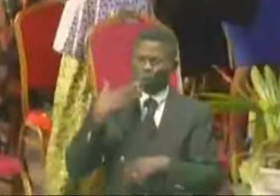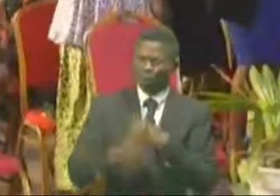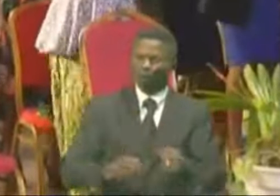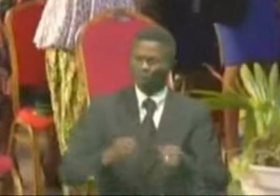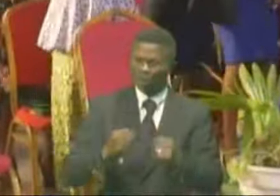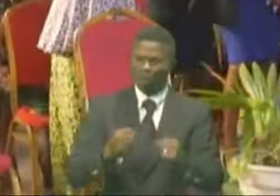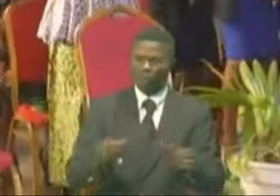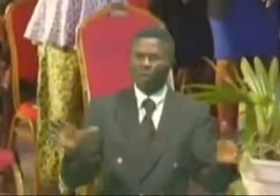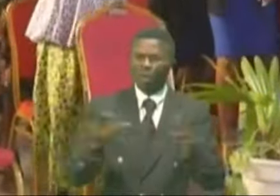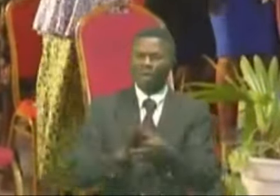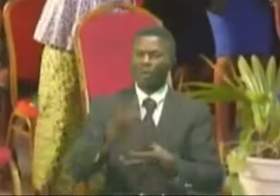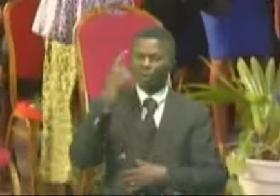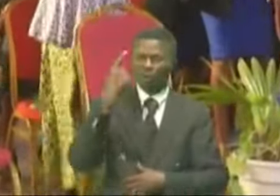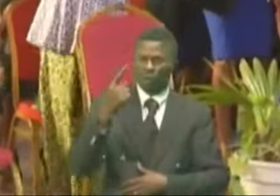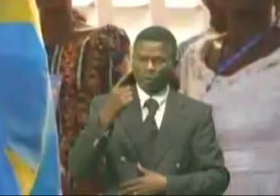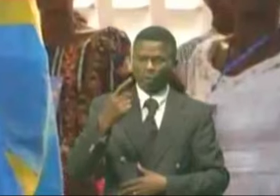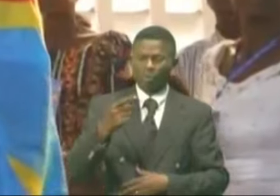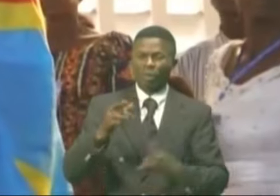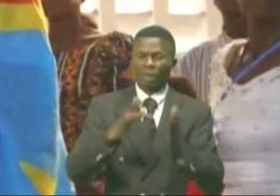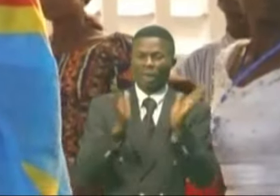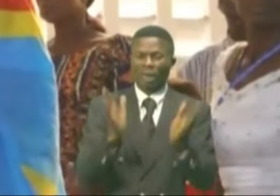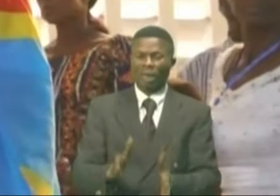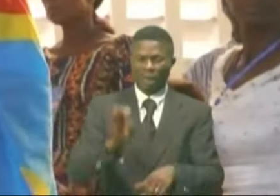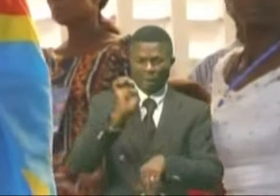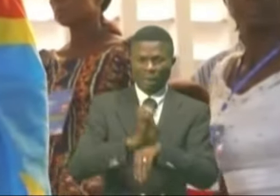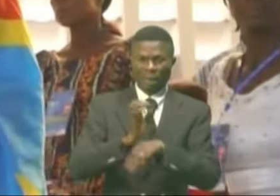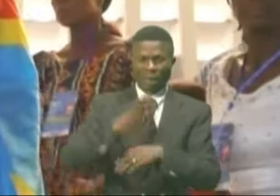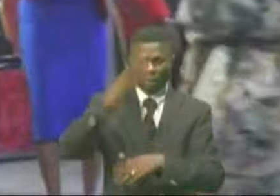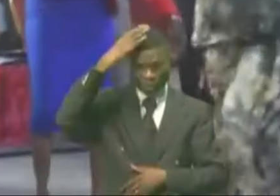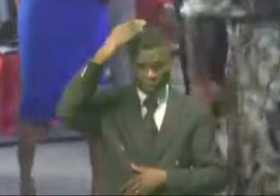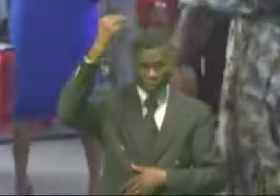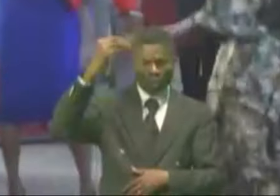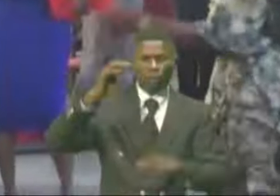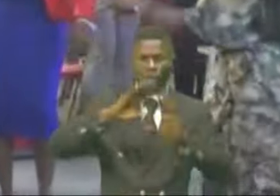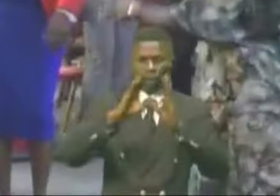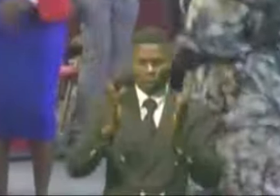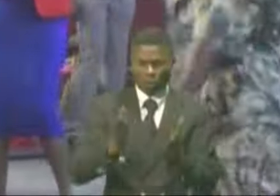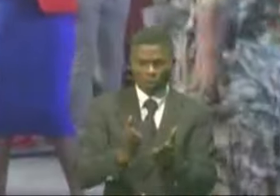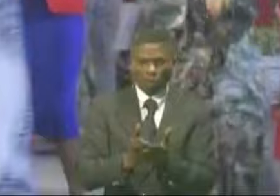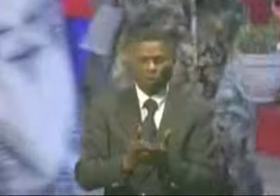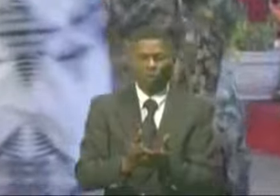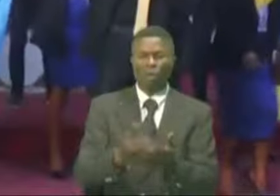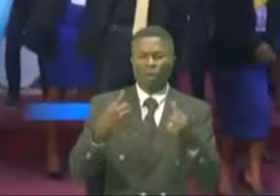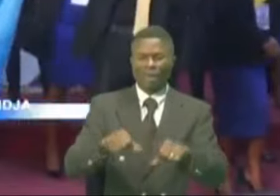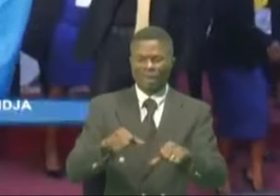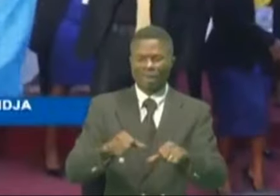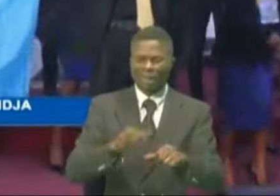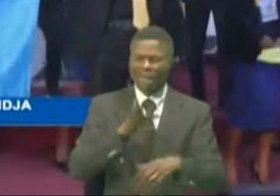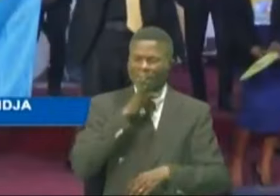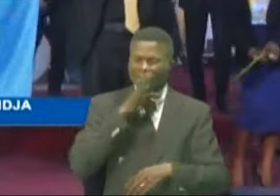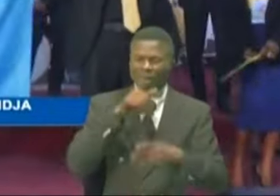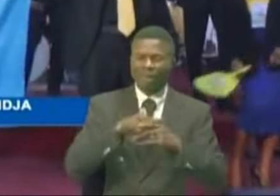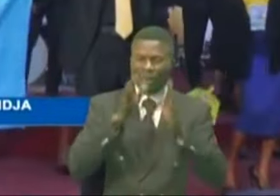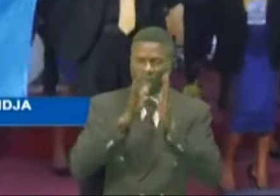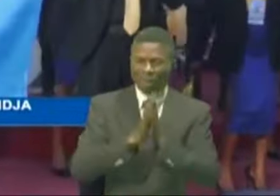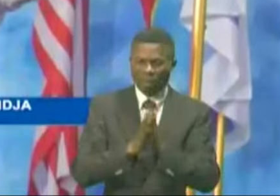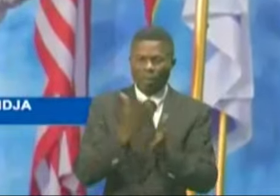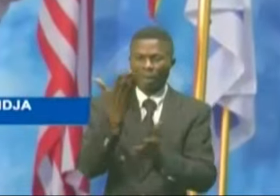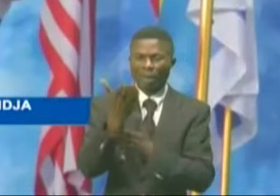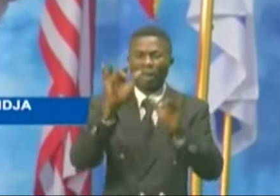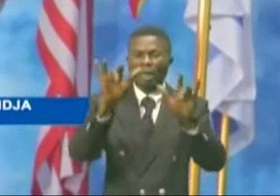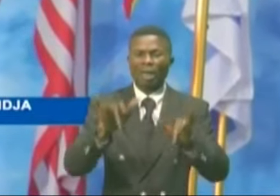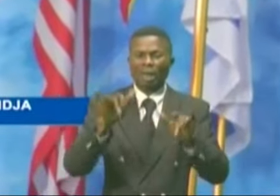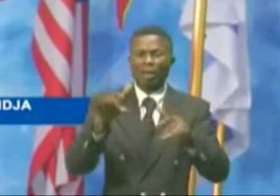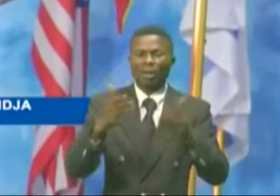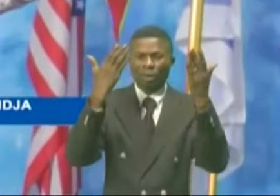Les fidèles de l'église pentecôtiste de Macompane déterminée ont tous pris du temps dans la prière pour implorer la miséricorde de Dieu